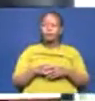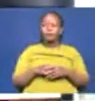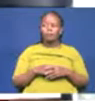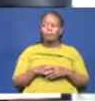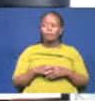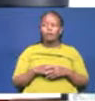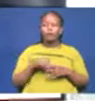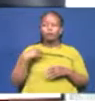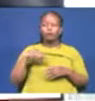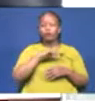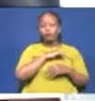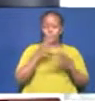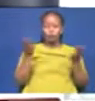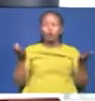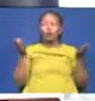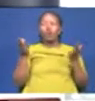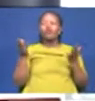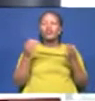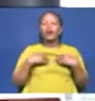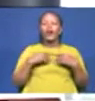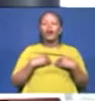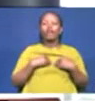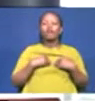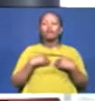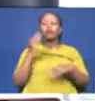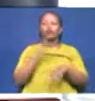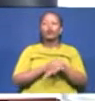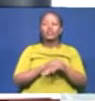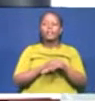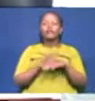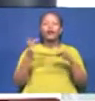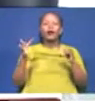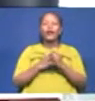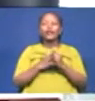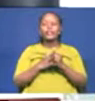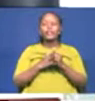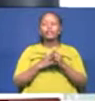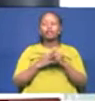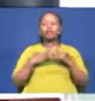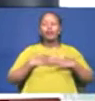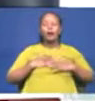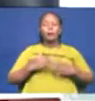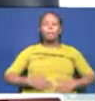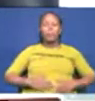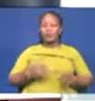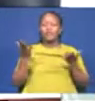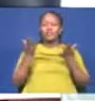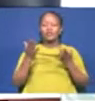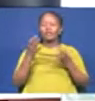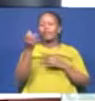We received a total of 8 who were involved, of which 5 had already passed